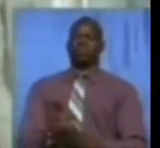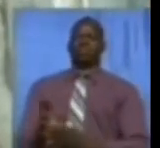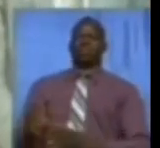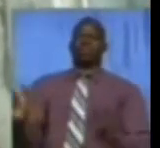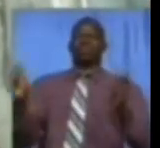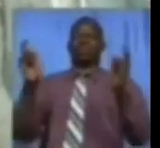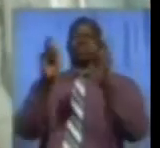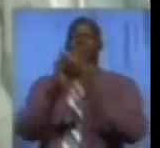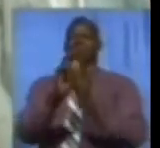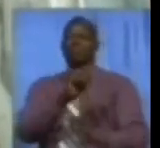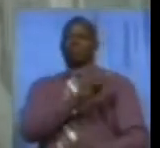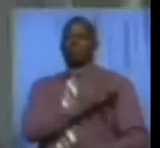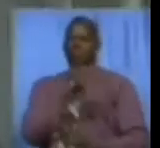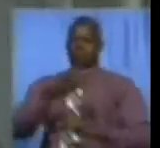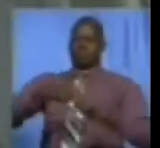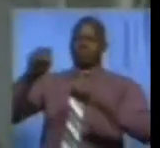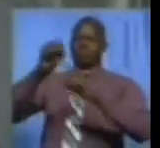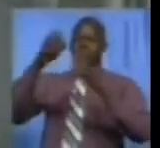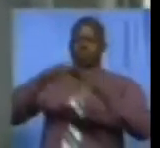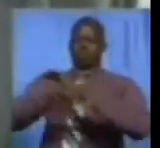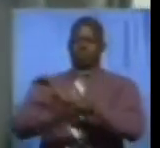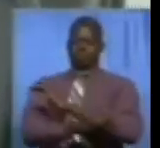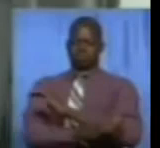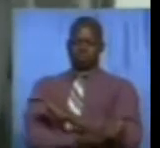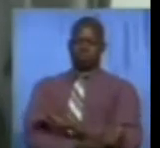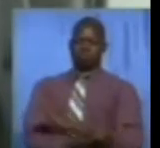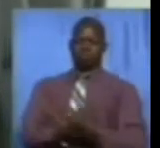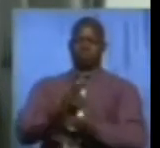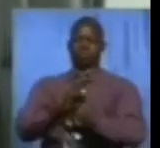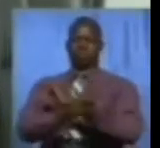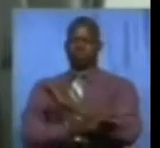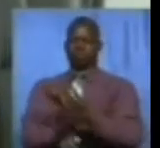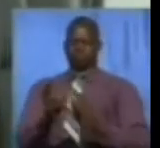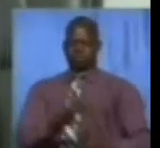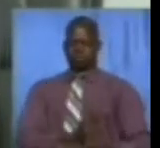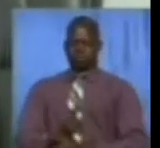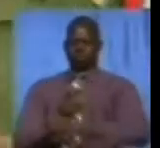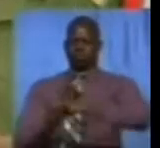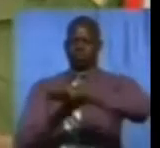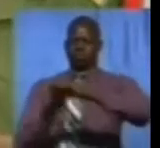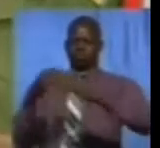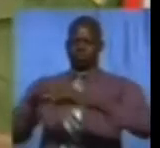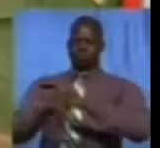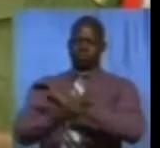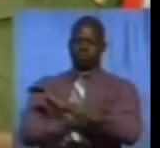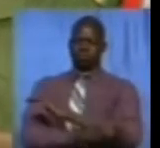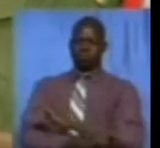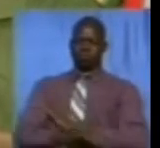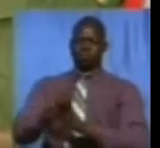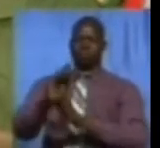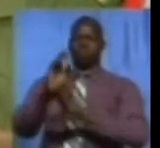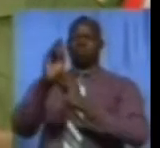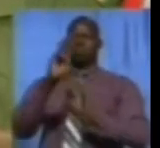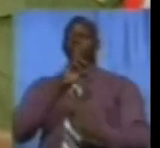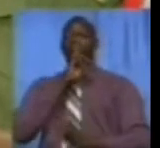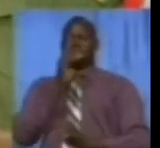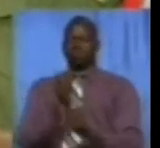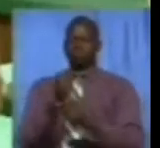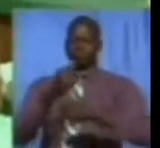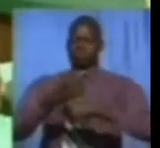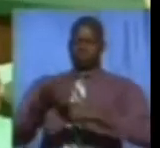dalle est situé dans la poire maggio a réuni rezai protéger dans la province de la kompienga sont créées et gérées